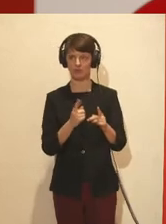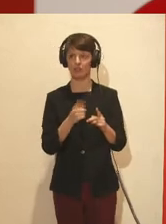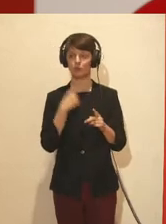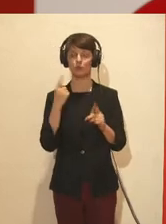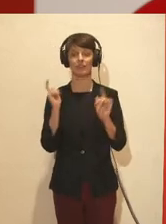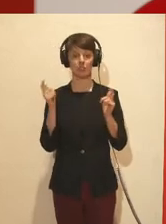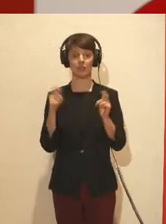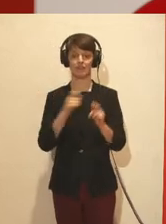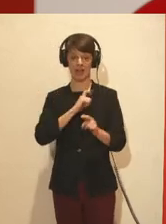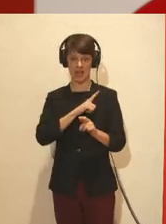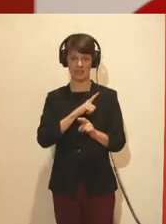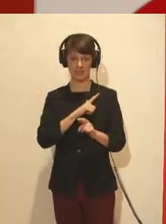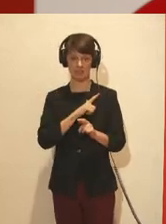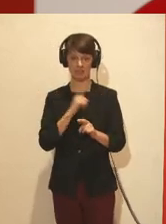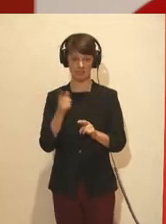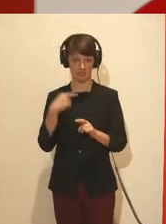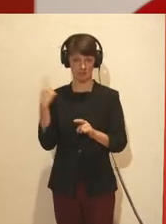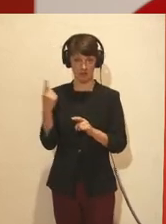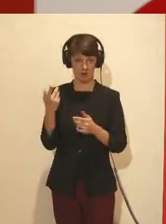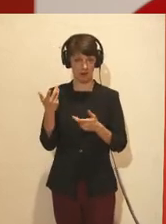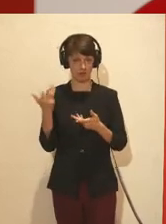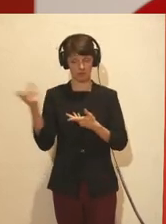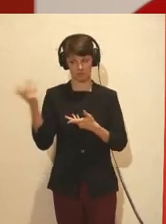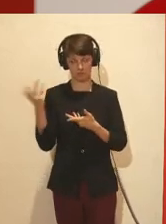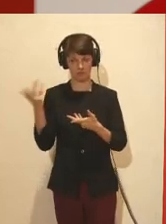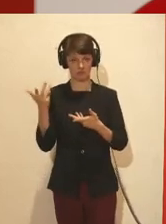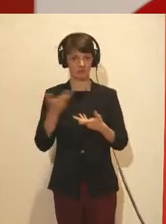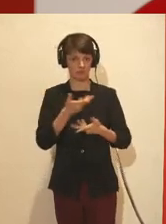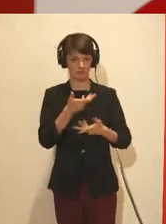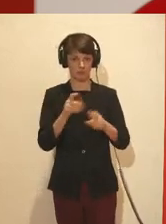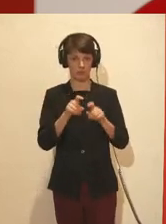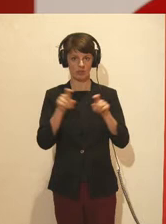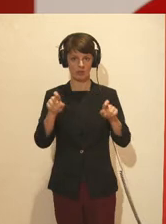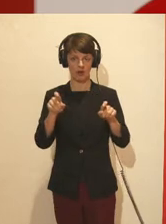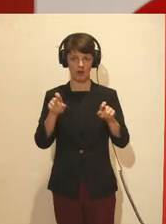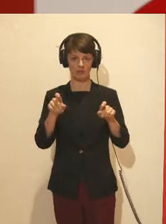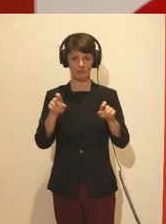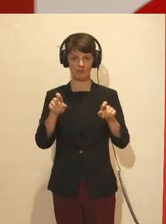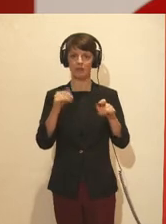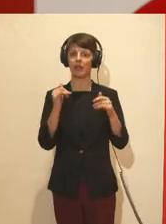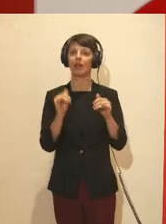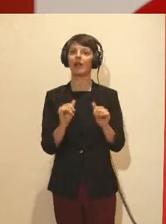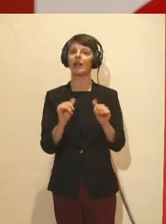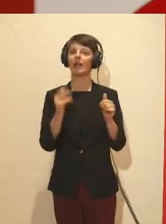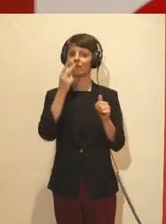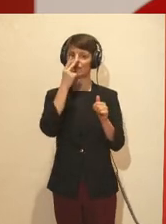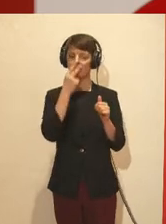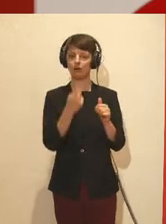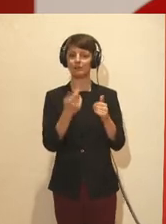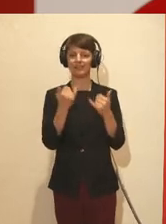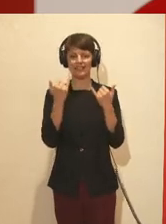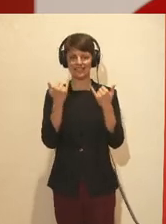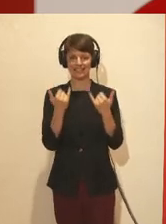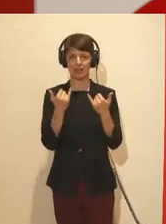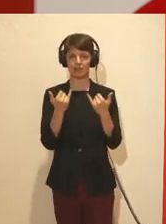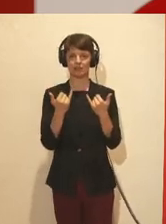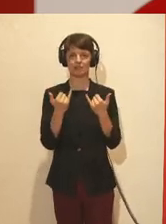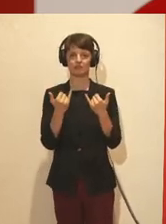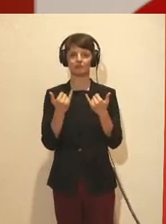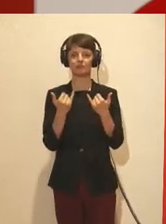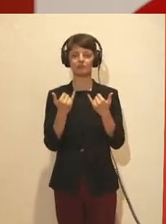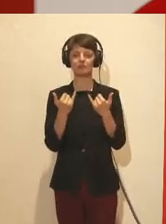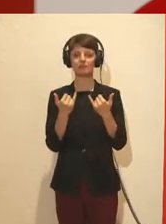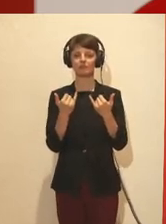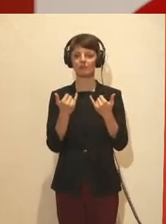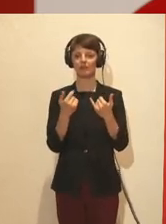gesellschaften über die wir reden in unseren reichen gesellschaften ist es einfach so dass wir jetzt genau an der schwelle stehen wo sich nicht mehr